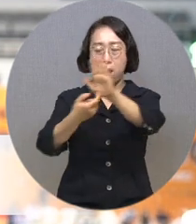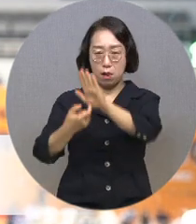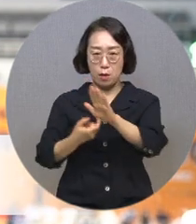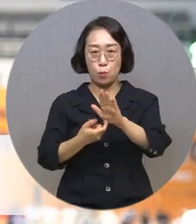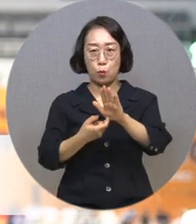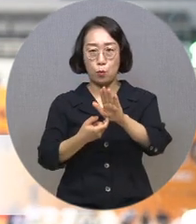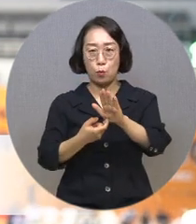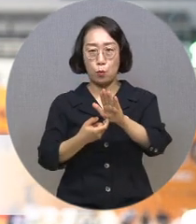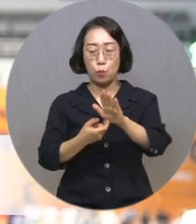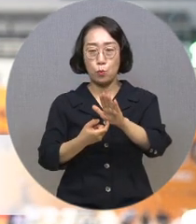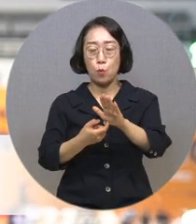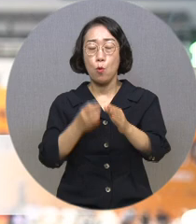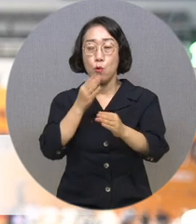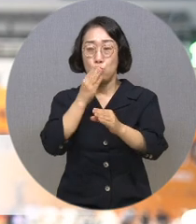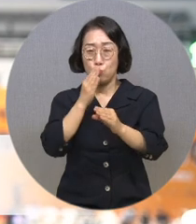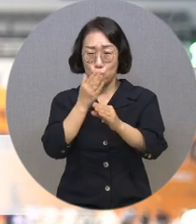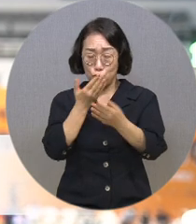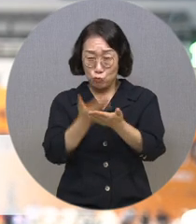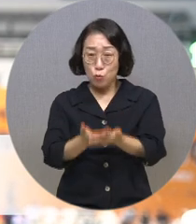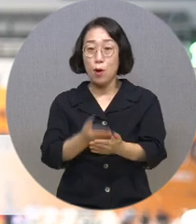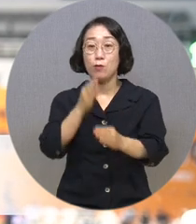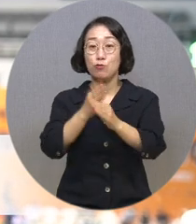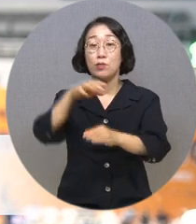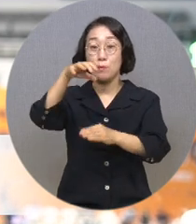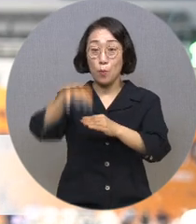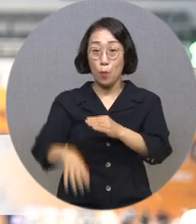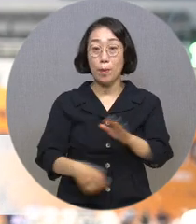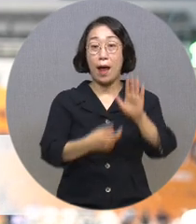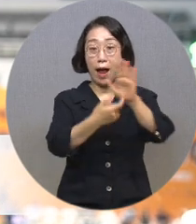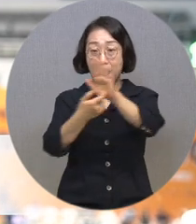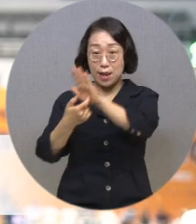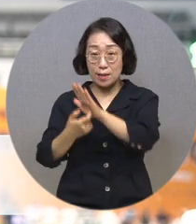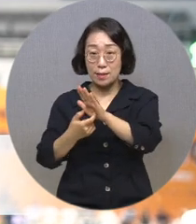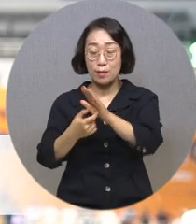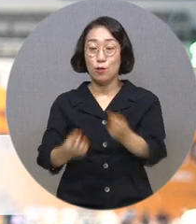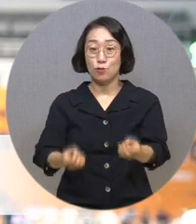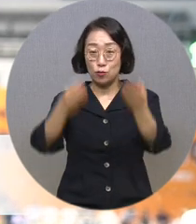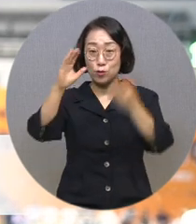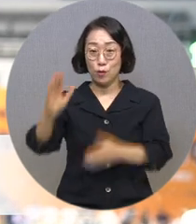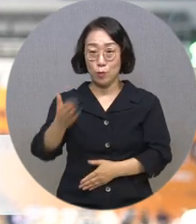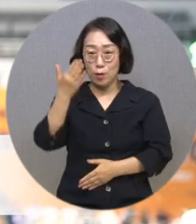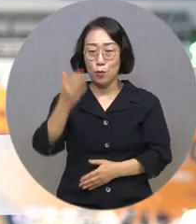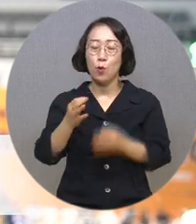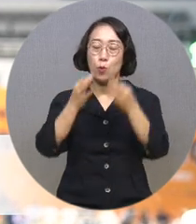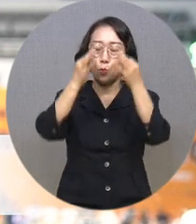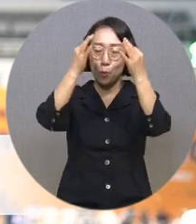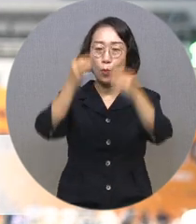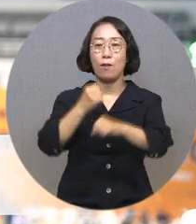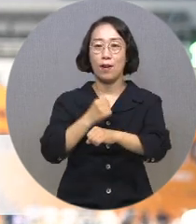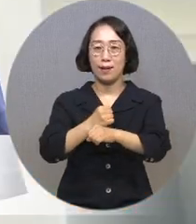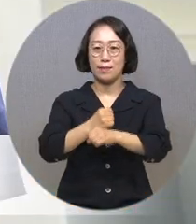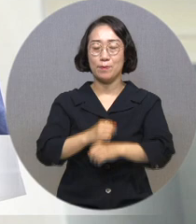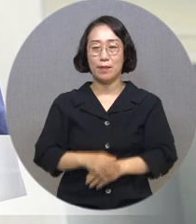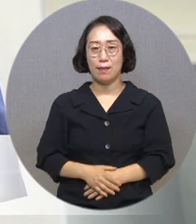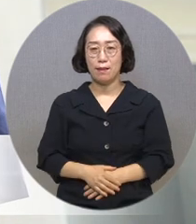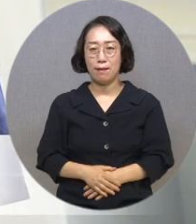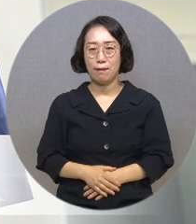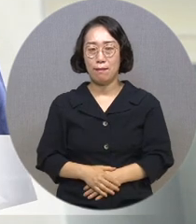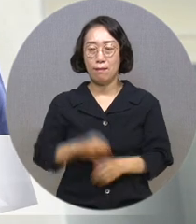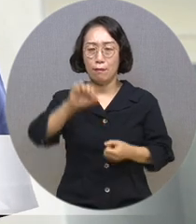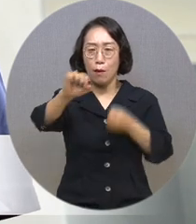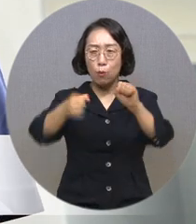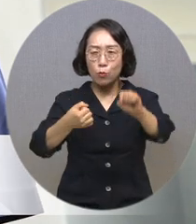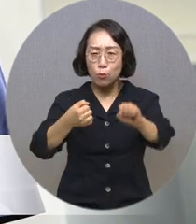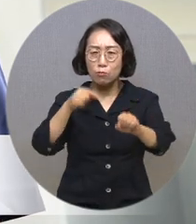태권도 성지를 세계에 알리는 그런 대회가 될 수 있도록 최선의 노력을 다하도록 하겠습니다. 태권도에